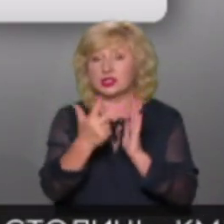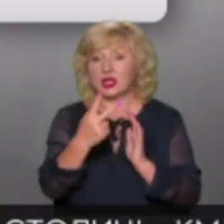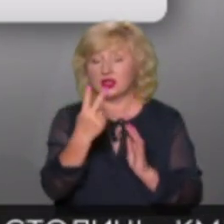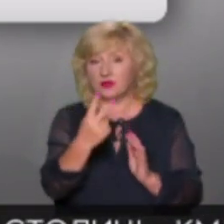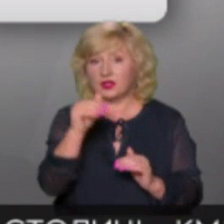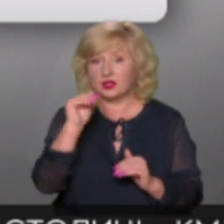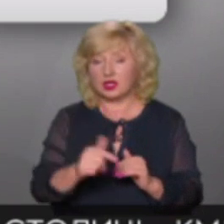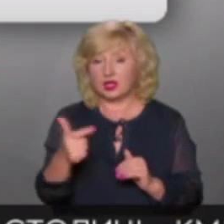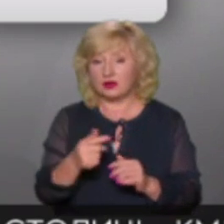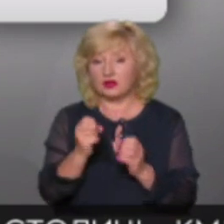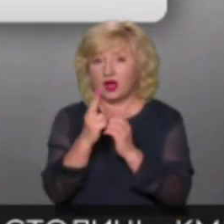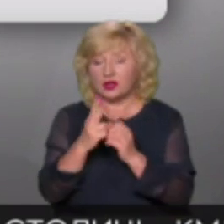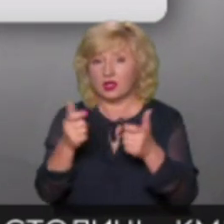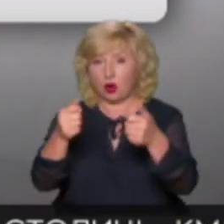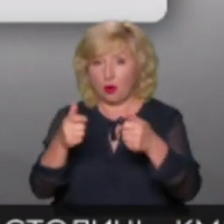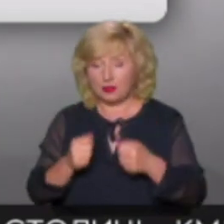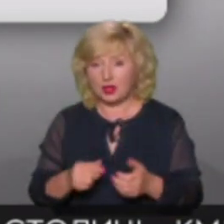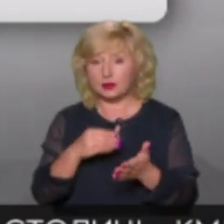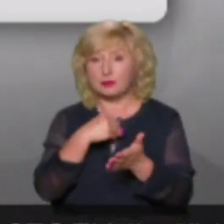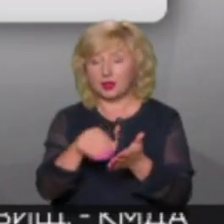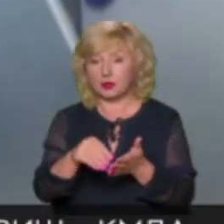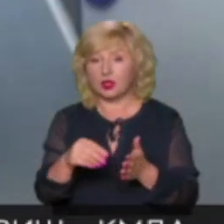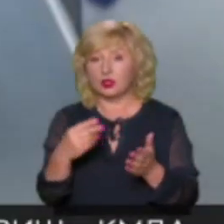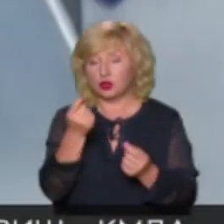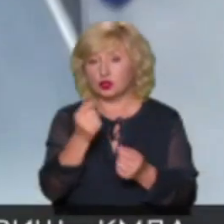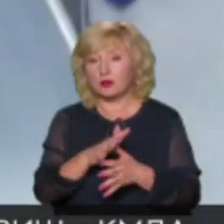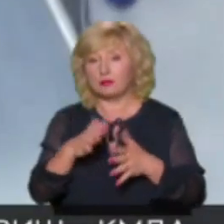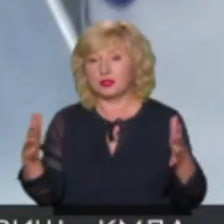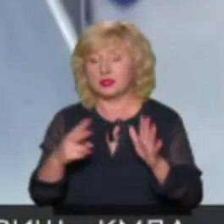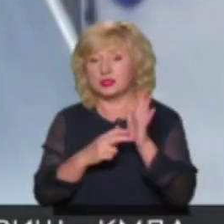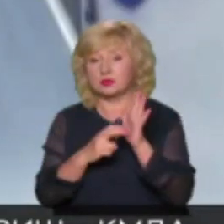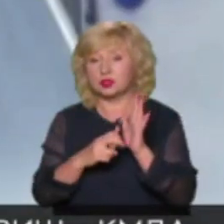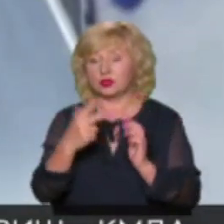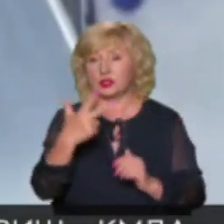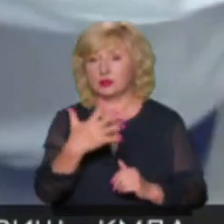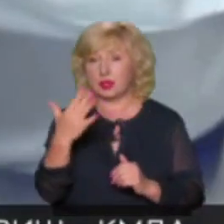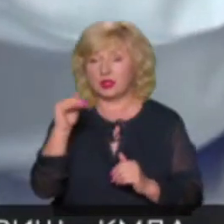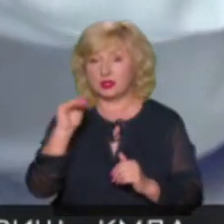62 000 гривень, тобто 12 комплектів, придбаних там, коштували б трохи більше 735 000 гривень.